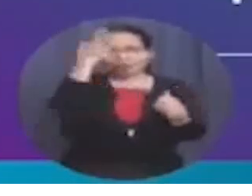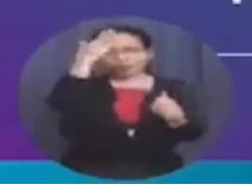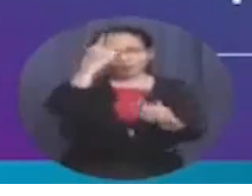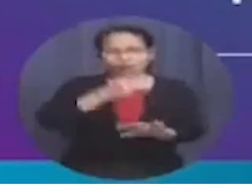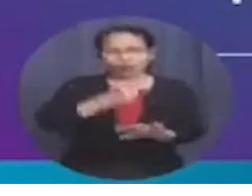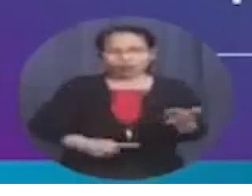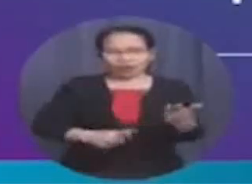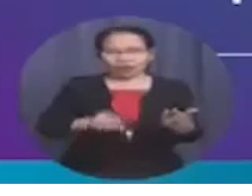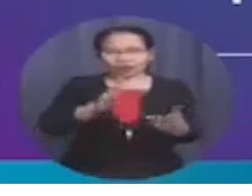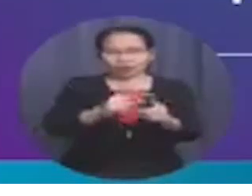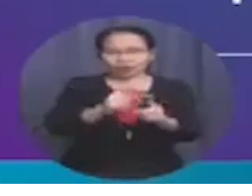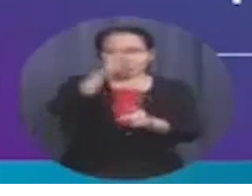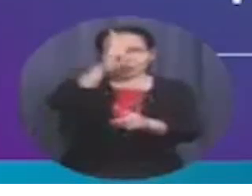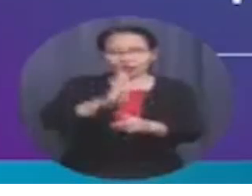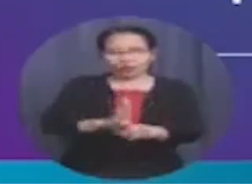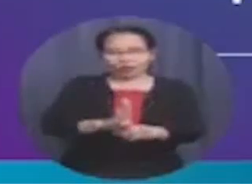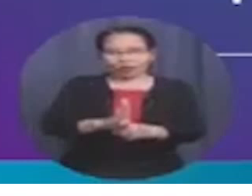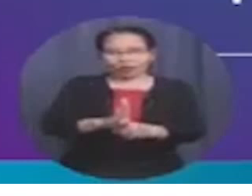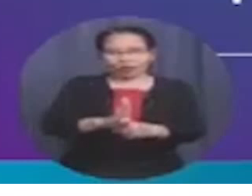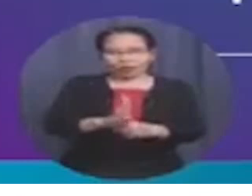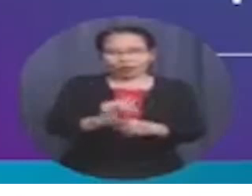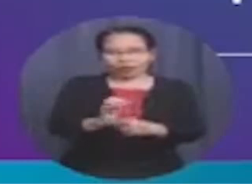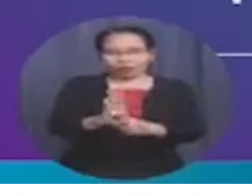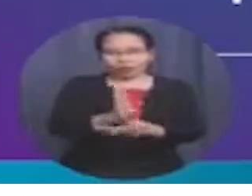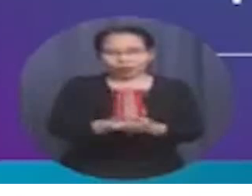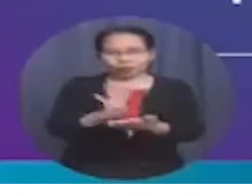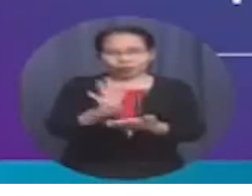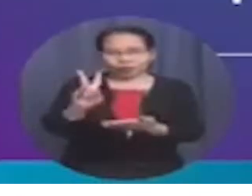Diyos? 42:7 ng Job, kapatid na